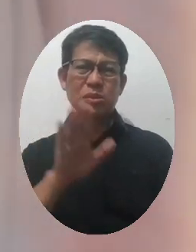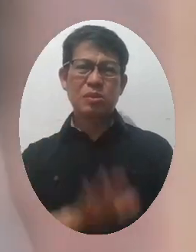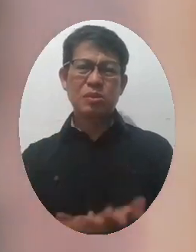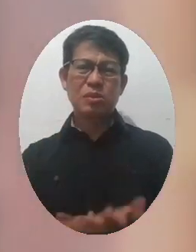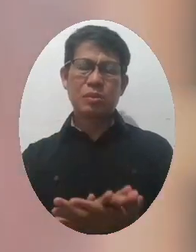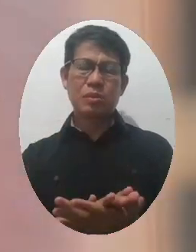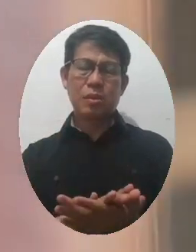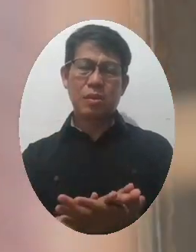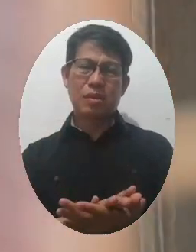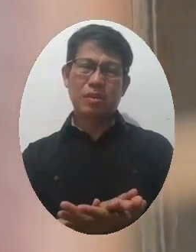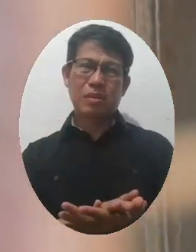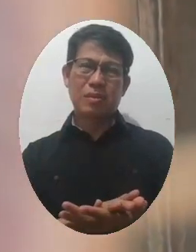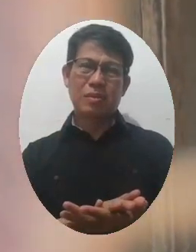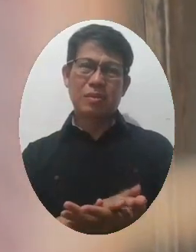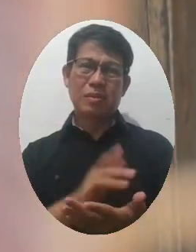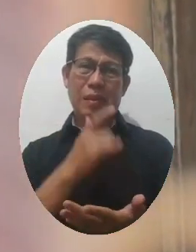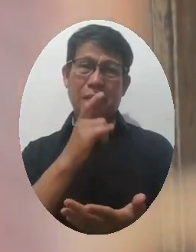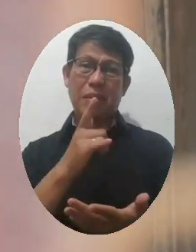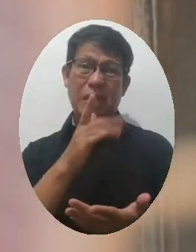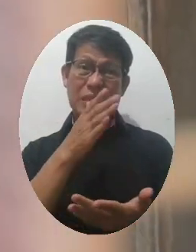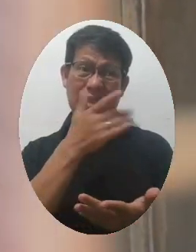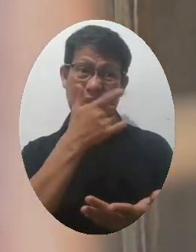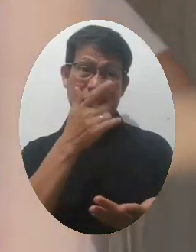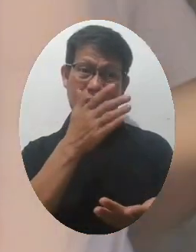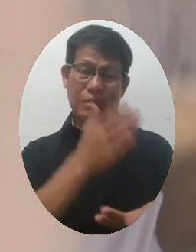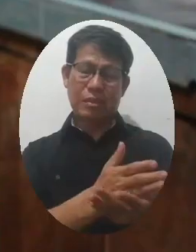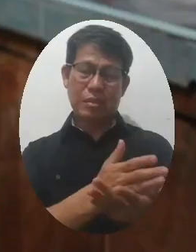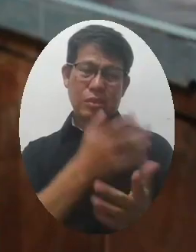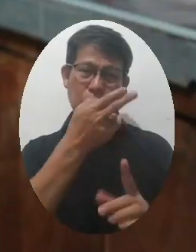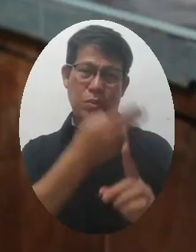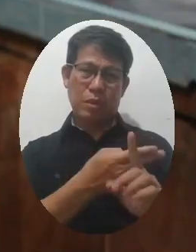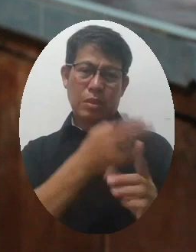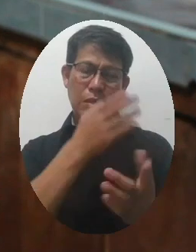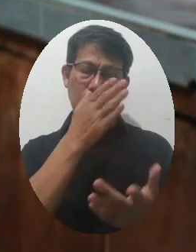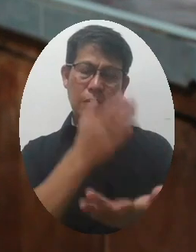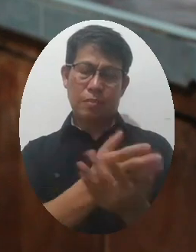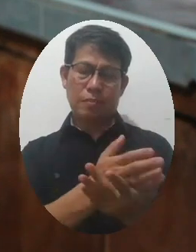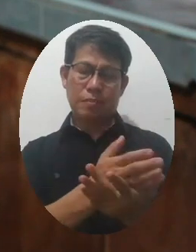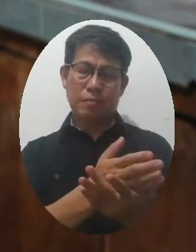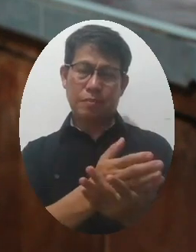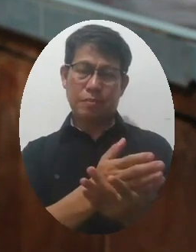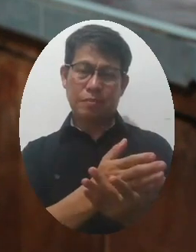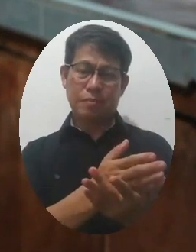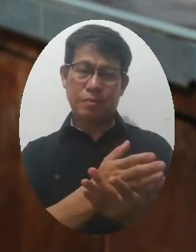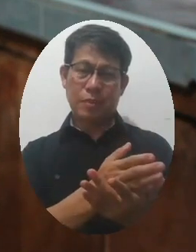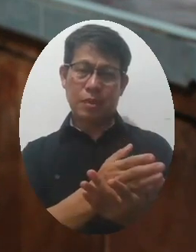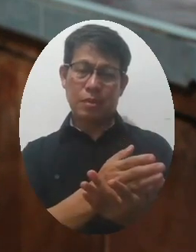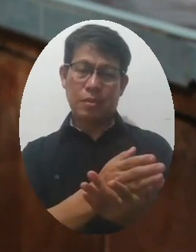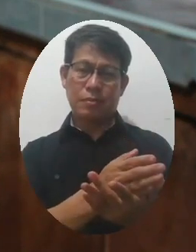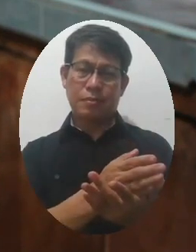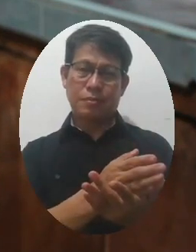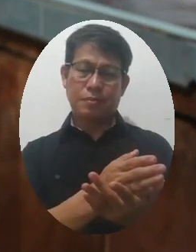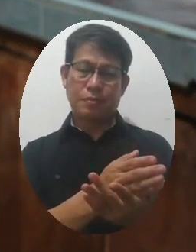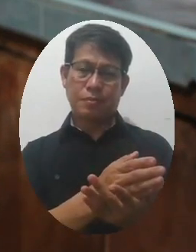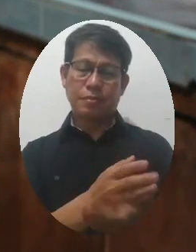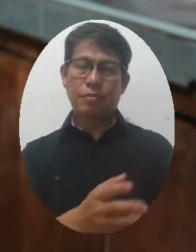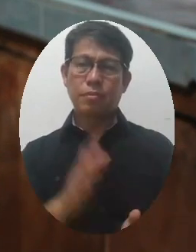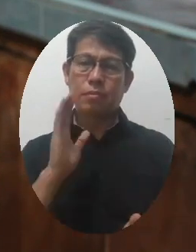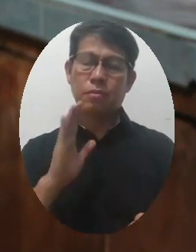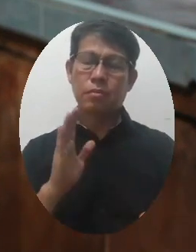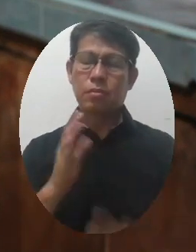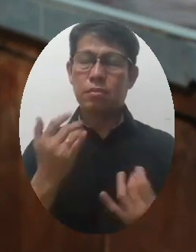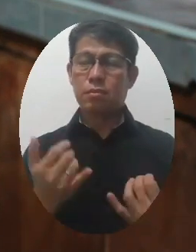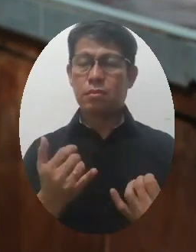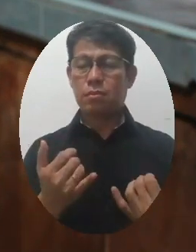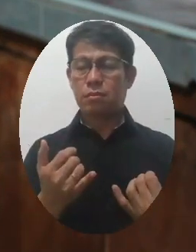niya. Ngayon po, dahil nag-stop po, November po nag-stop yung work niya, natigil